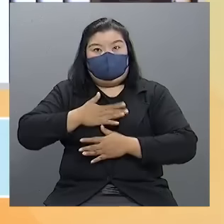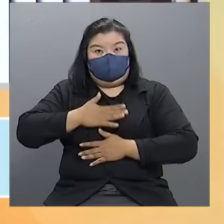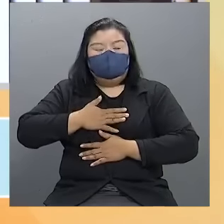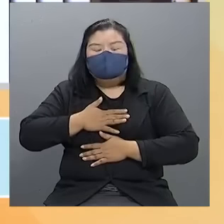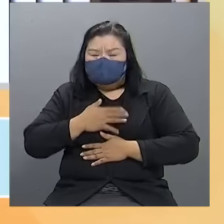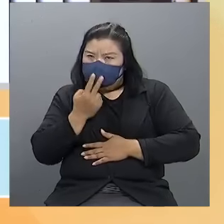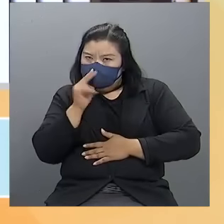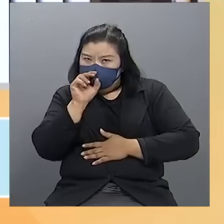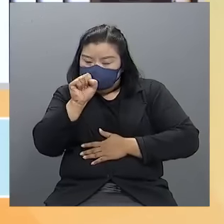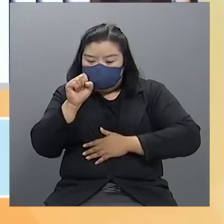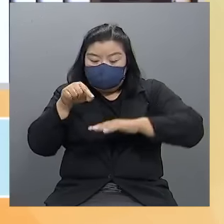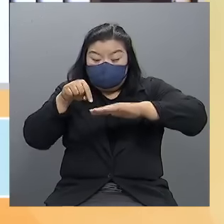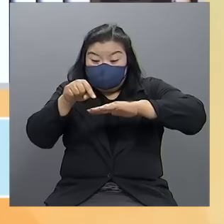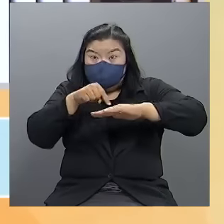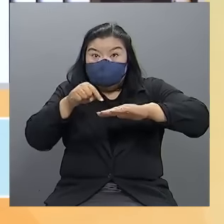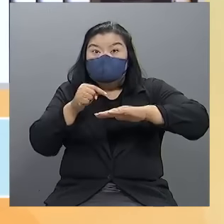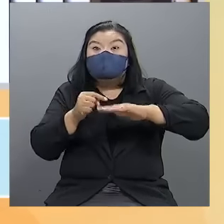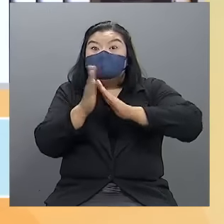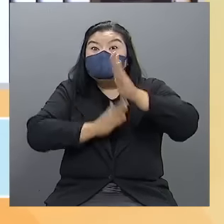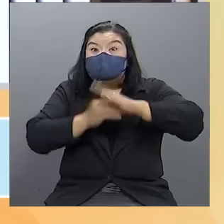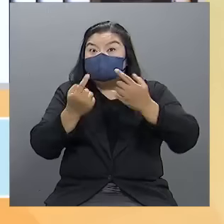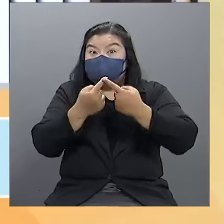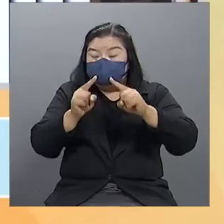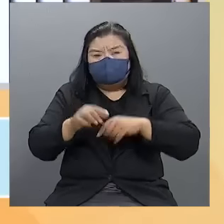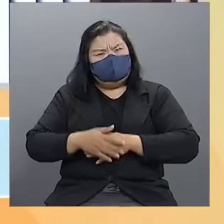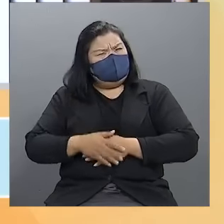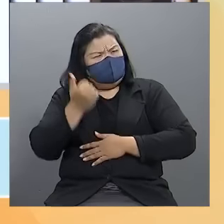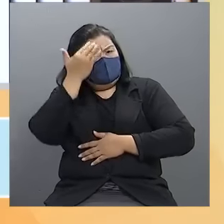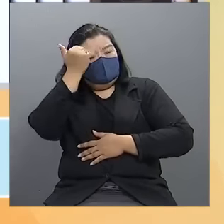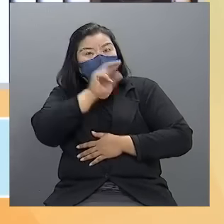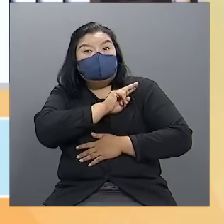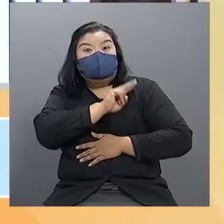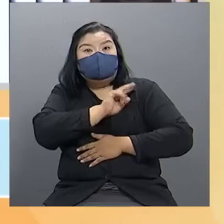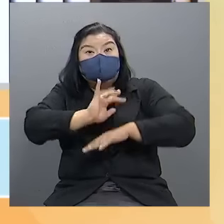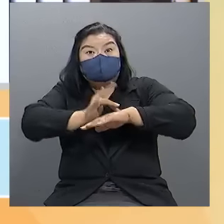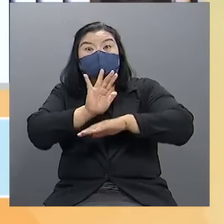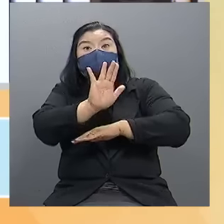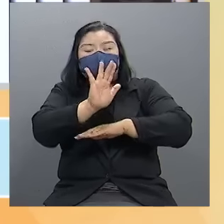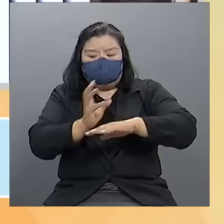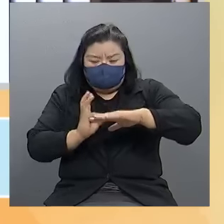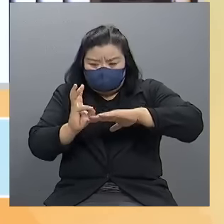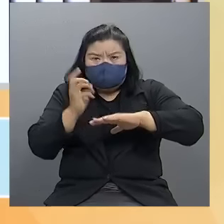ถบัติเหตสก bakayım มา